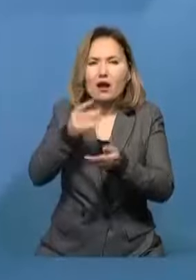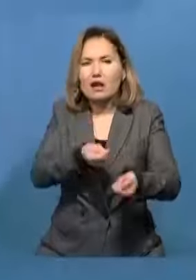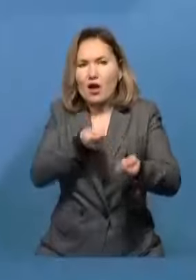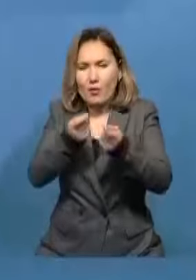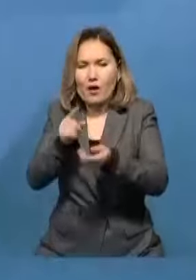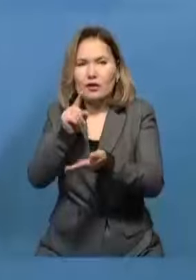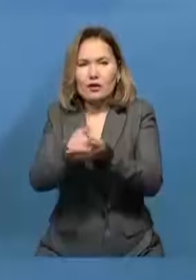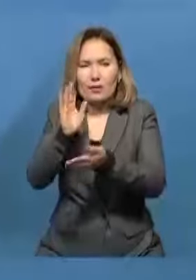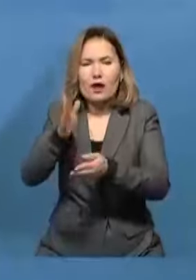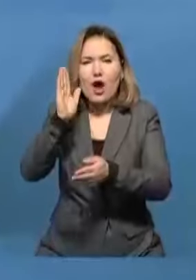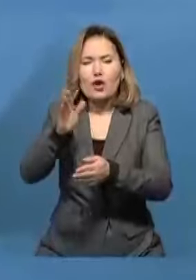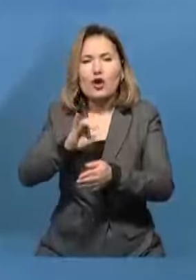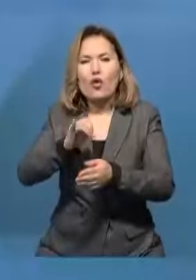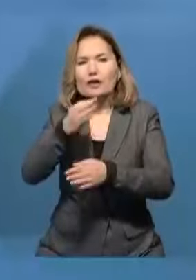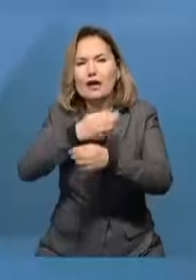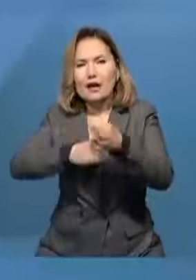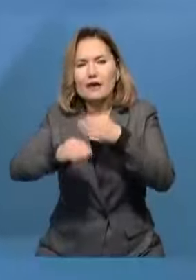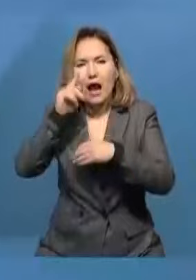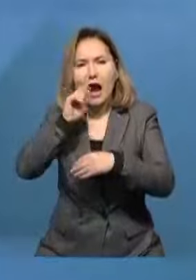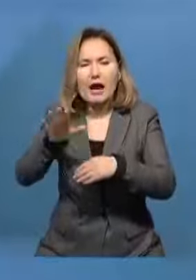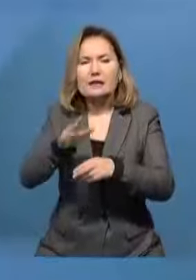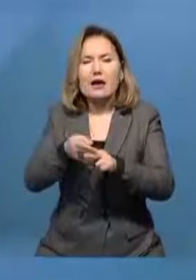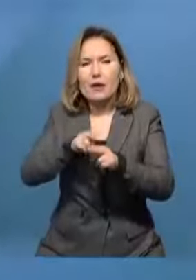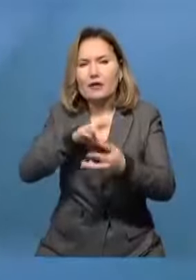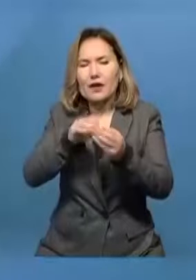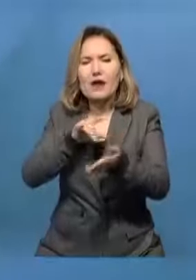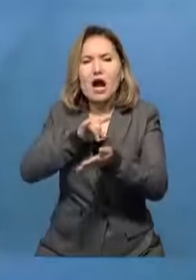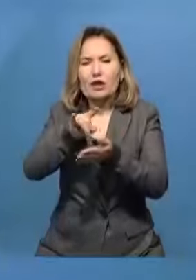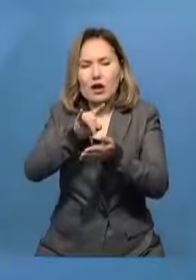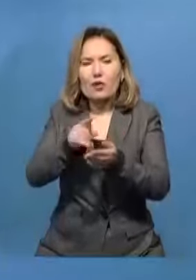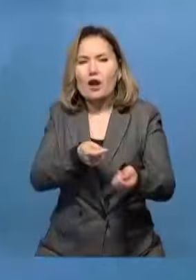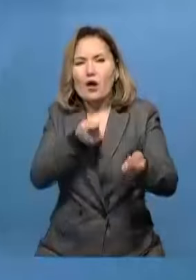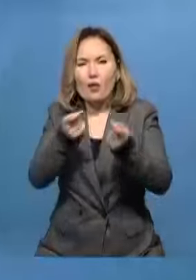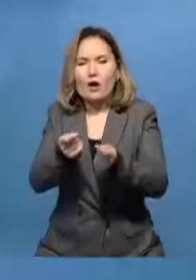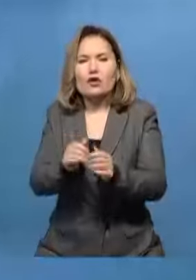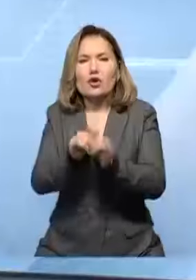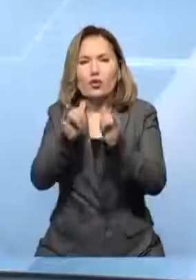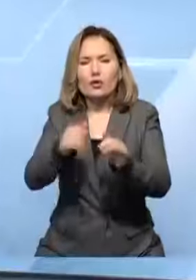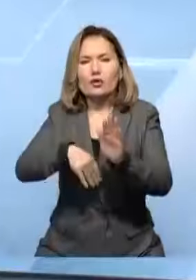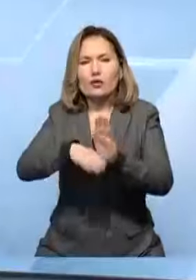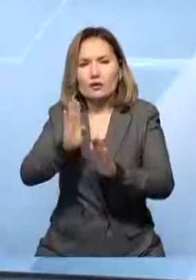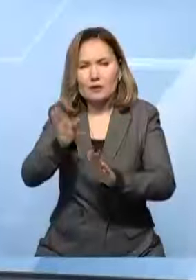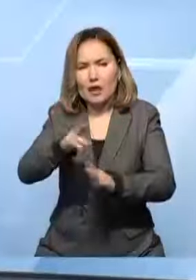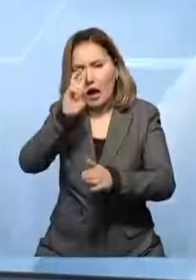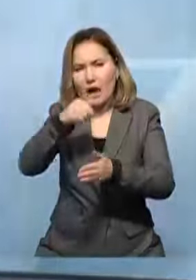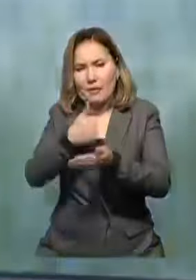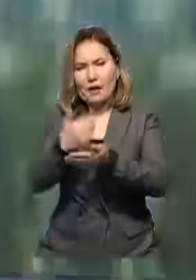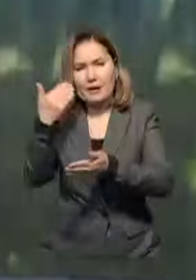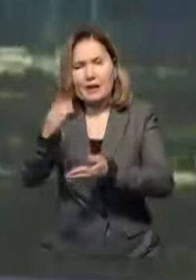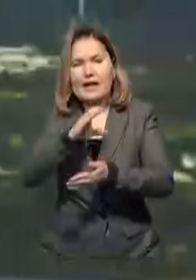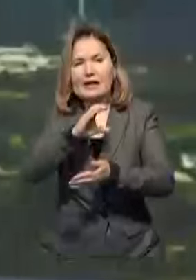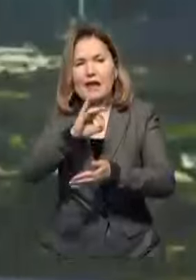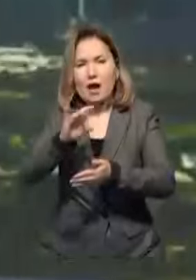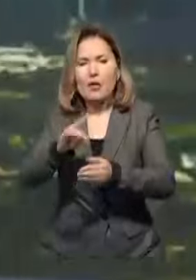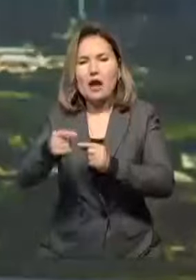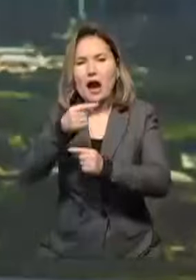әкелуге міндетті. Келешекте оңтүстік шығыс Азия мен адам ғана емес, тауар тасымалда қарқын алмақ. Мемлекет басшысы